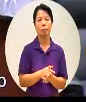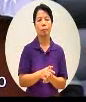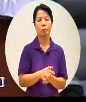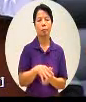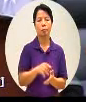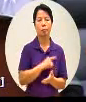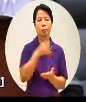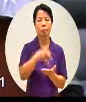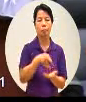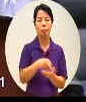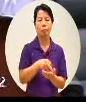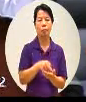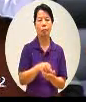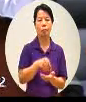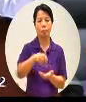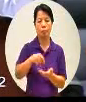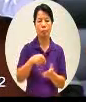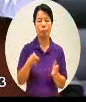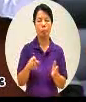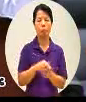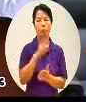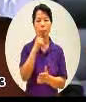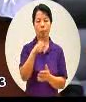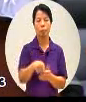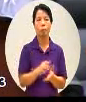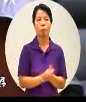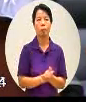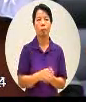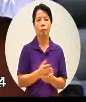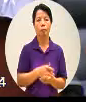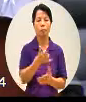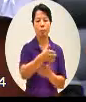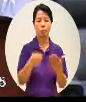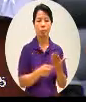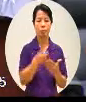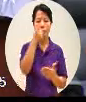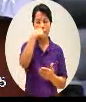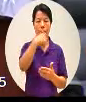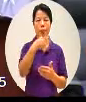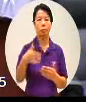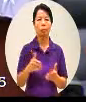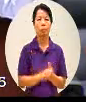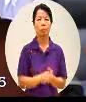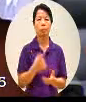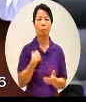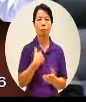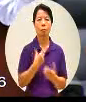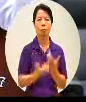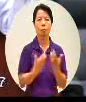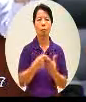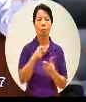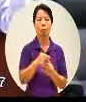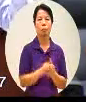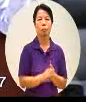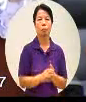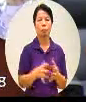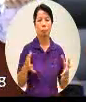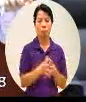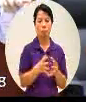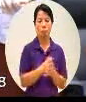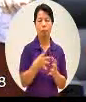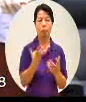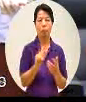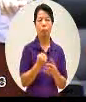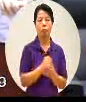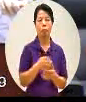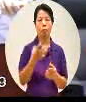数。伊一定爱落块第二志愿，落块红中啊！那个红中，我的分数统计几分？统计敢那